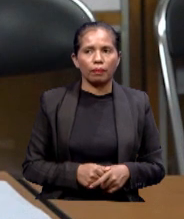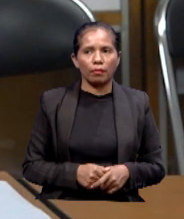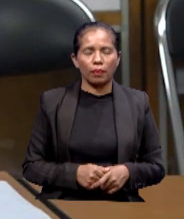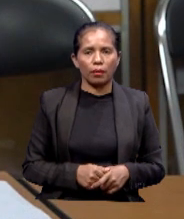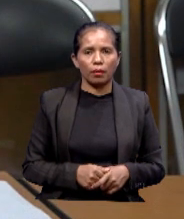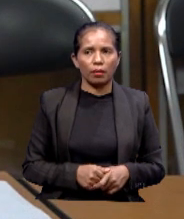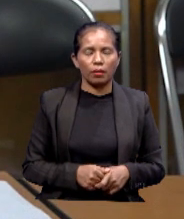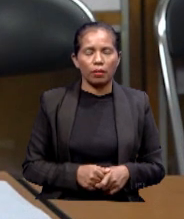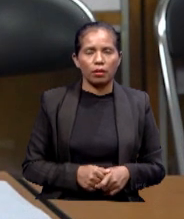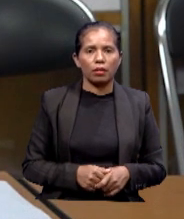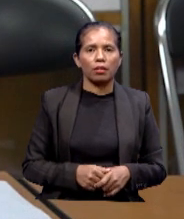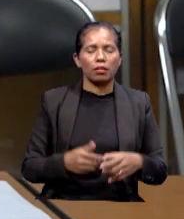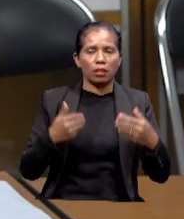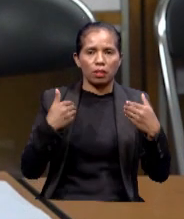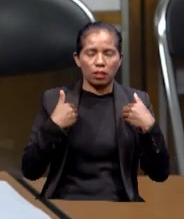falta